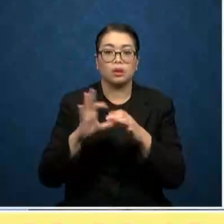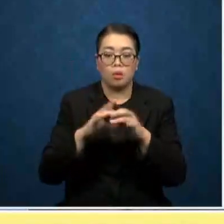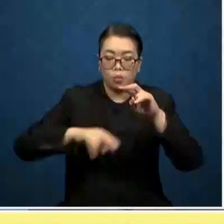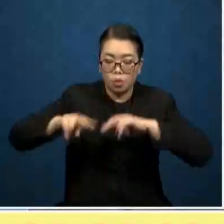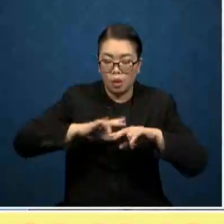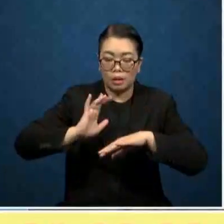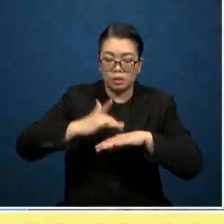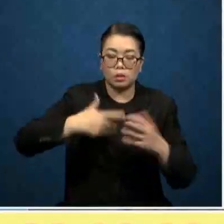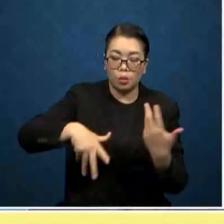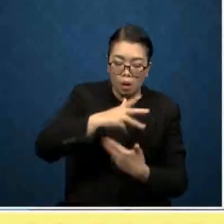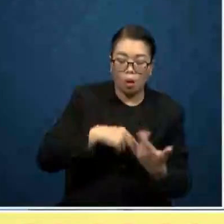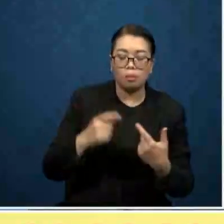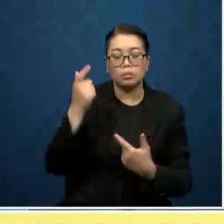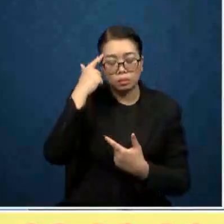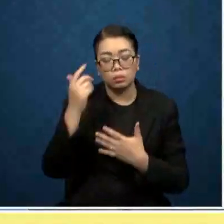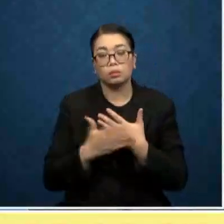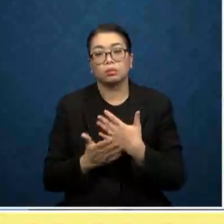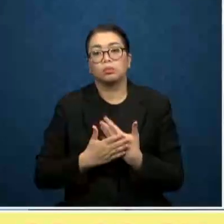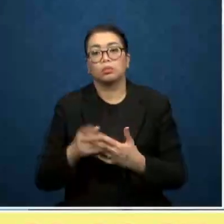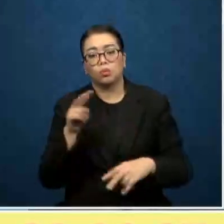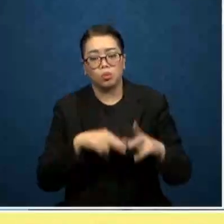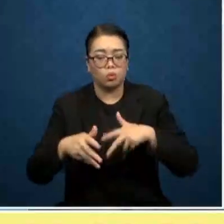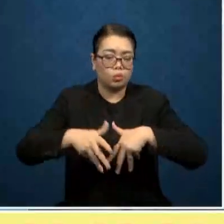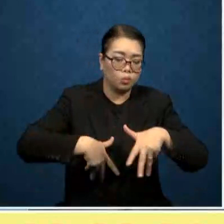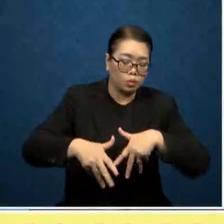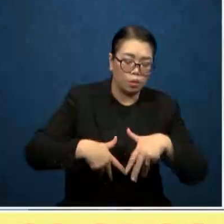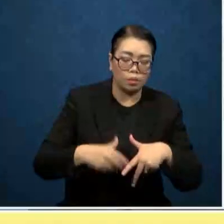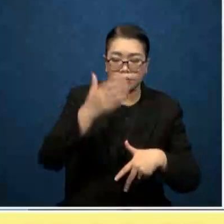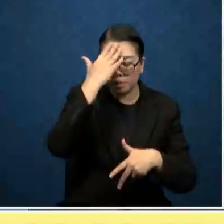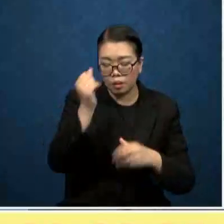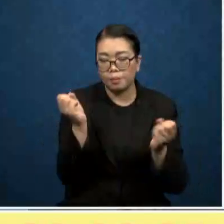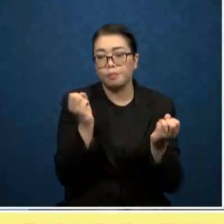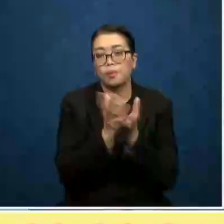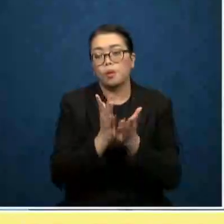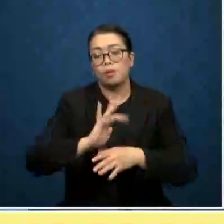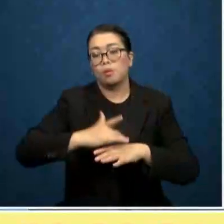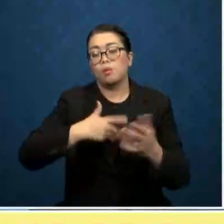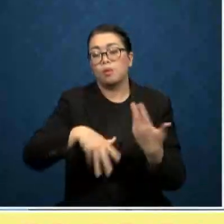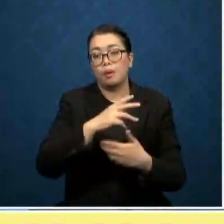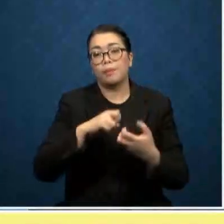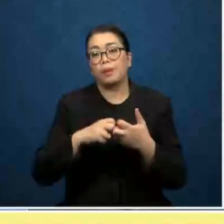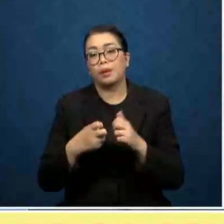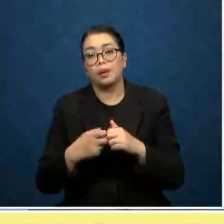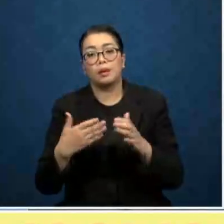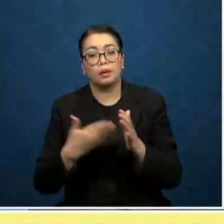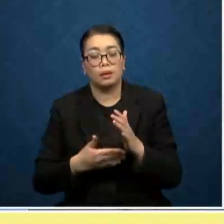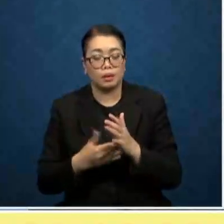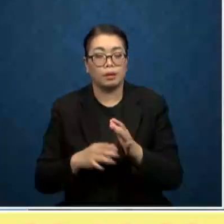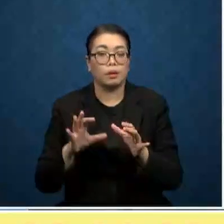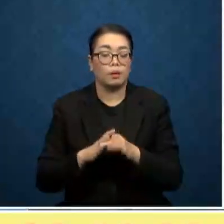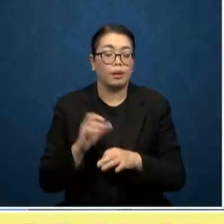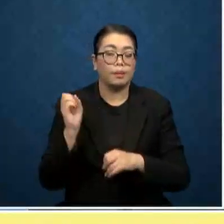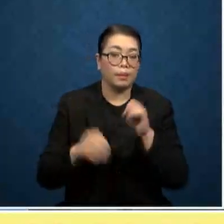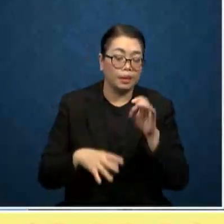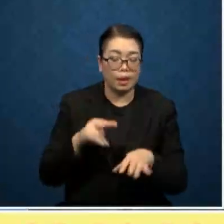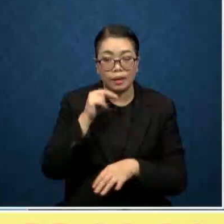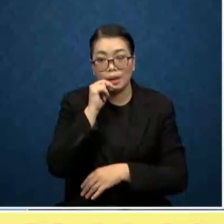ขาดจิตสำนึกของการทนุถนอมชุมชนเพื่อไม่ให้ได้รับผลกระทบจากสิ่งแวดล้อมโดยเฉพาะปัญหาเรื่องของขยะแล้วก็ก็เรื่องของน้ำ